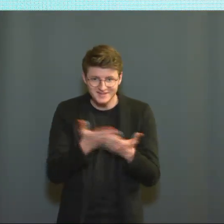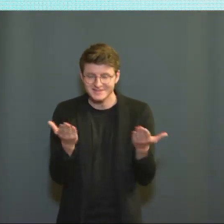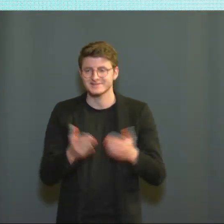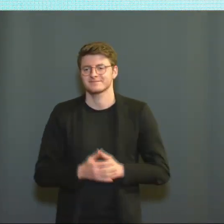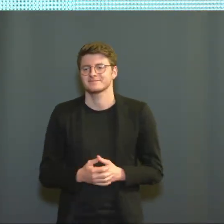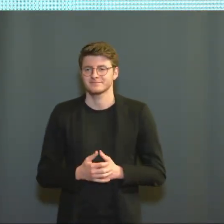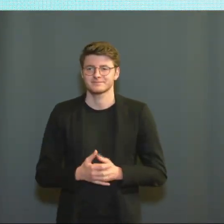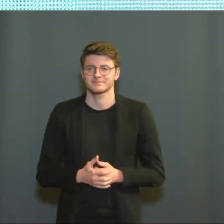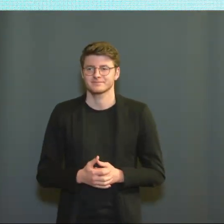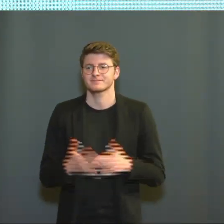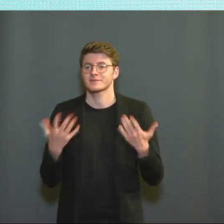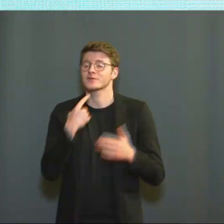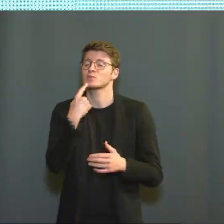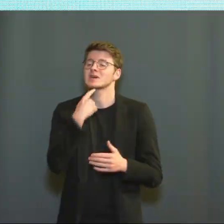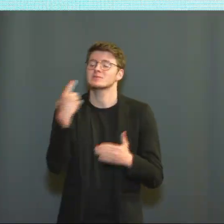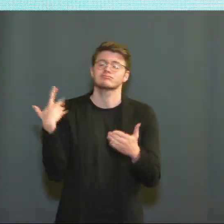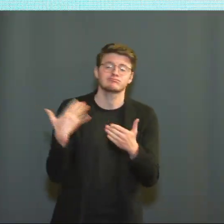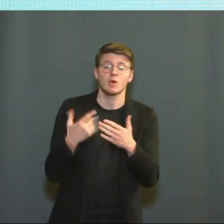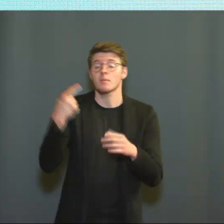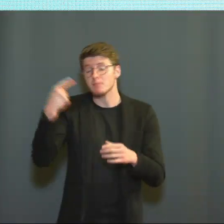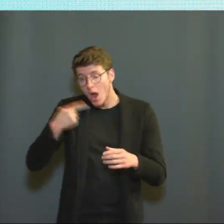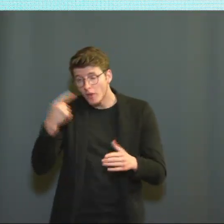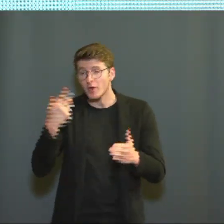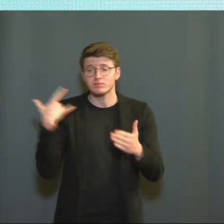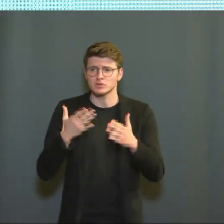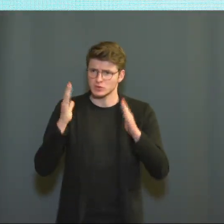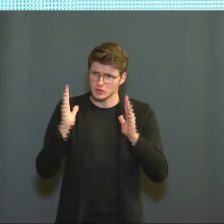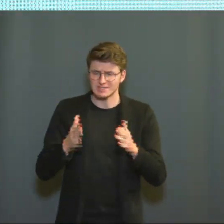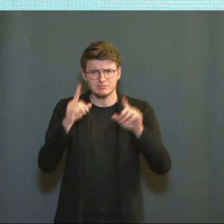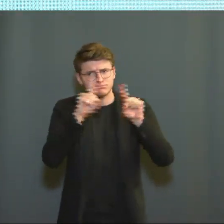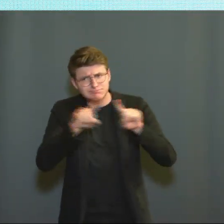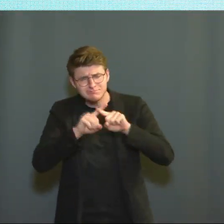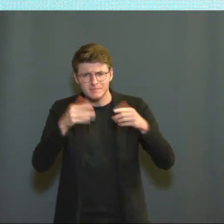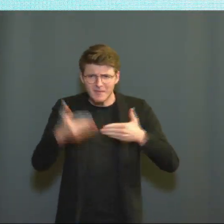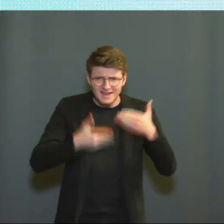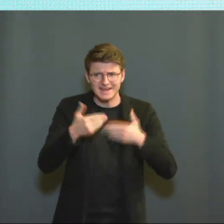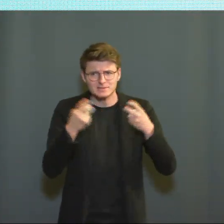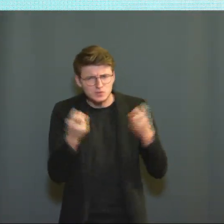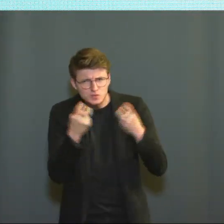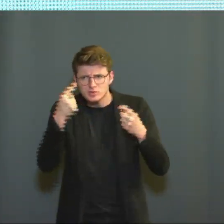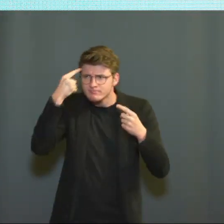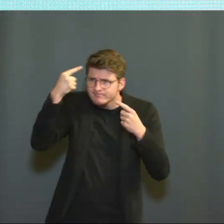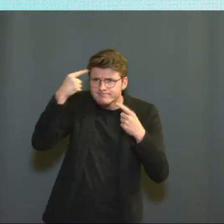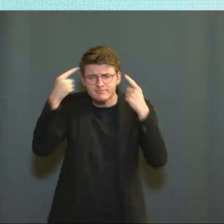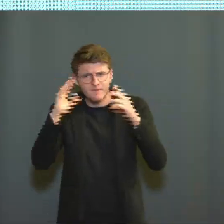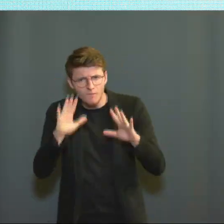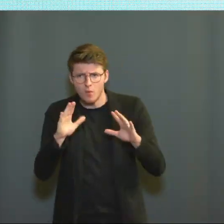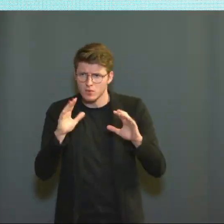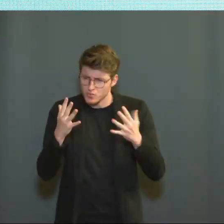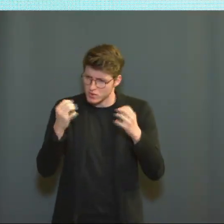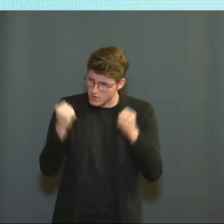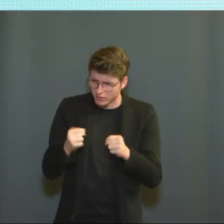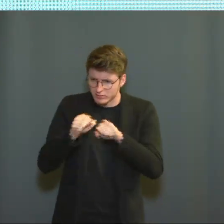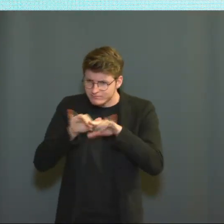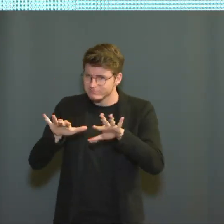De voorbije weken en maanden zijn er verschillende instrumenten ontwikkeld om de verspreiding van het virus tegen te